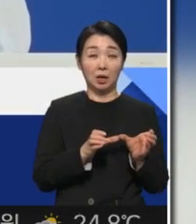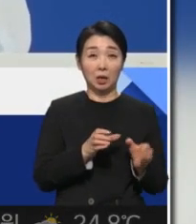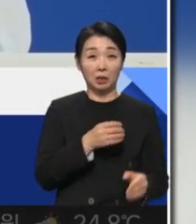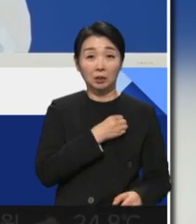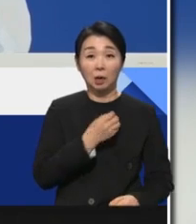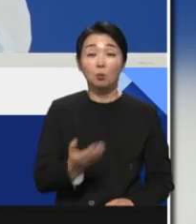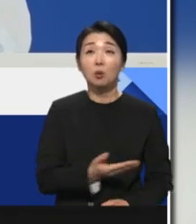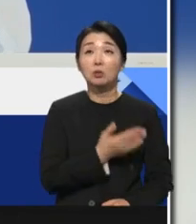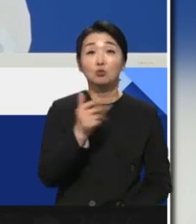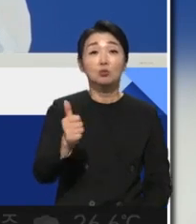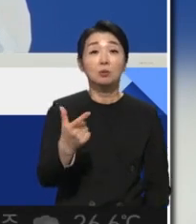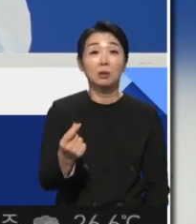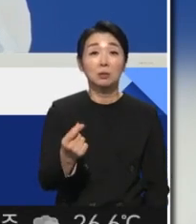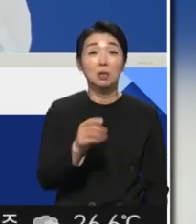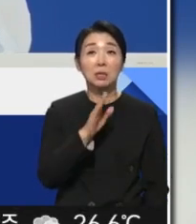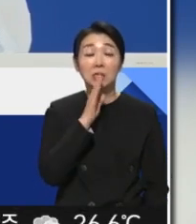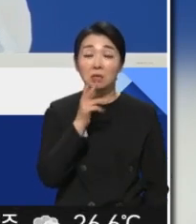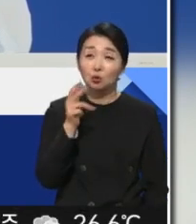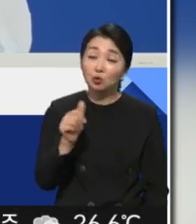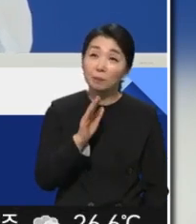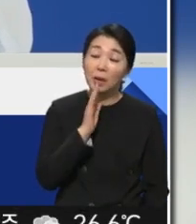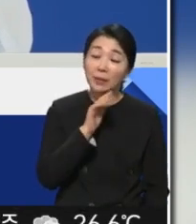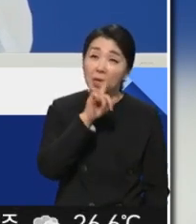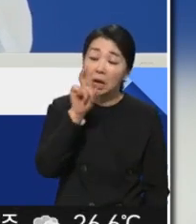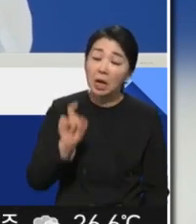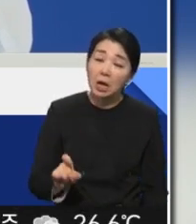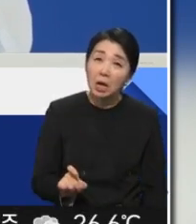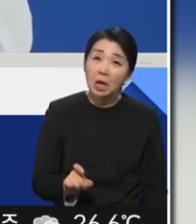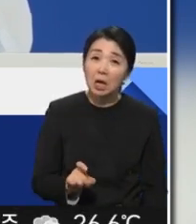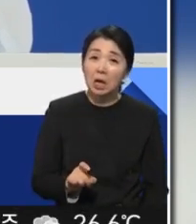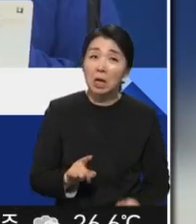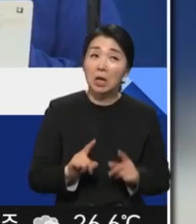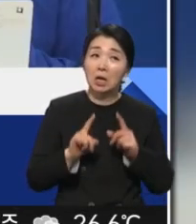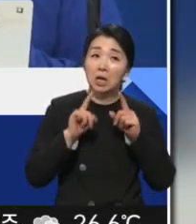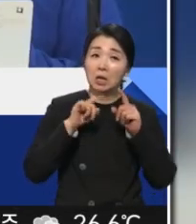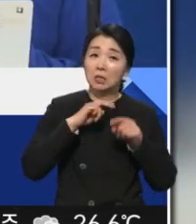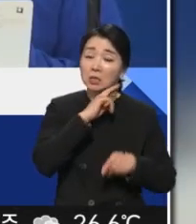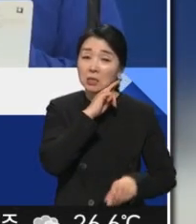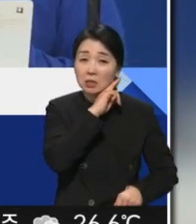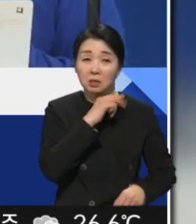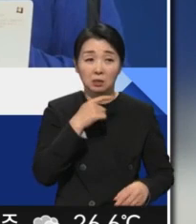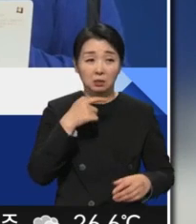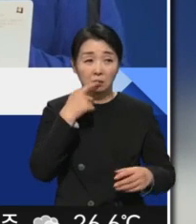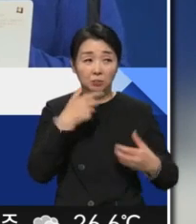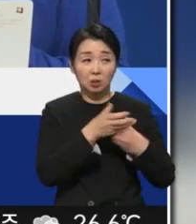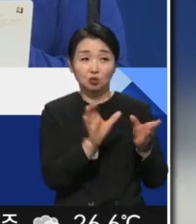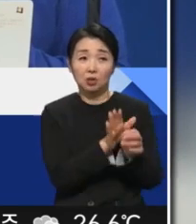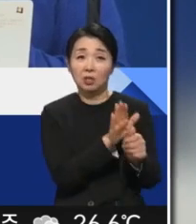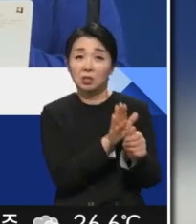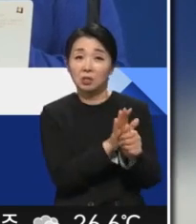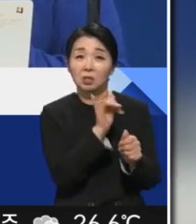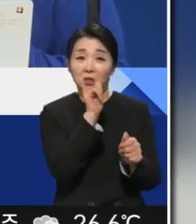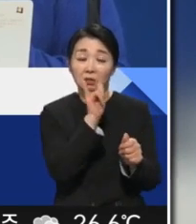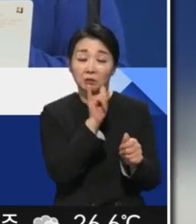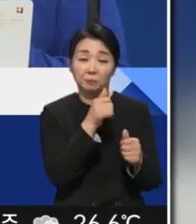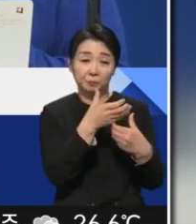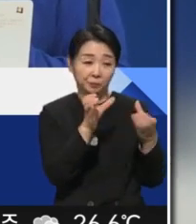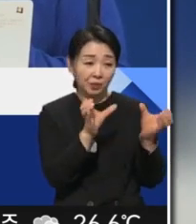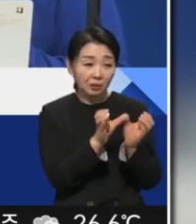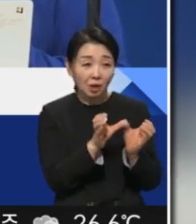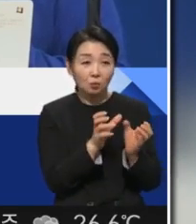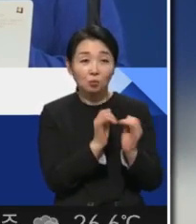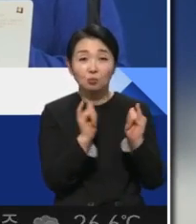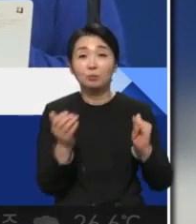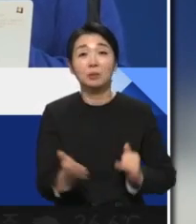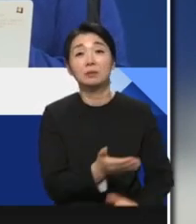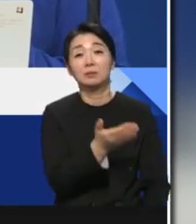실제 주인인지는 아직까지는 약간 의구심이 많은 상태인데 민주당을 지지하는 우리 당원